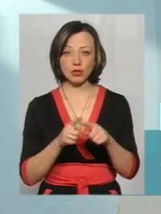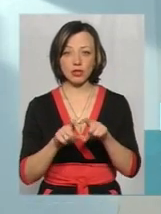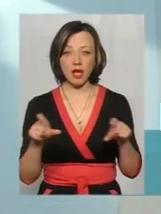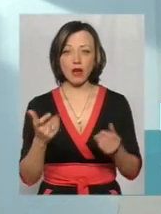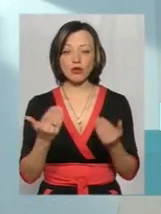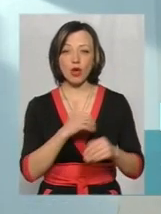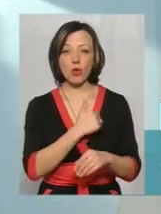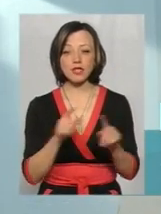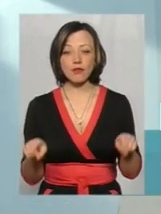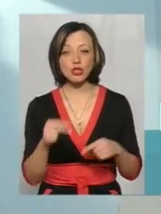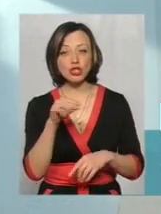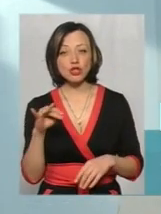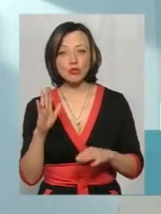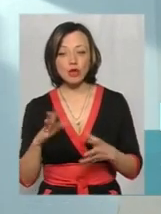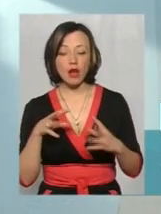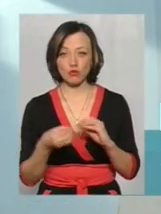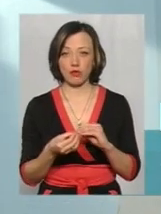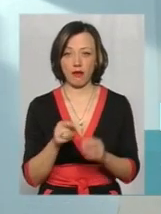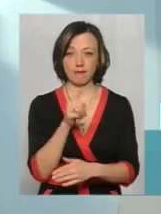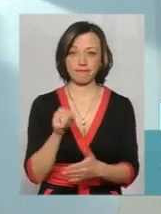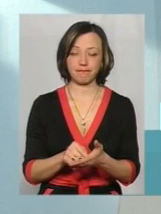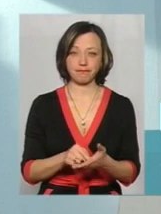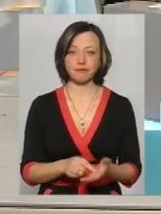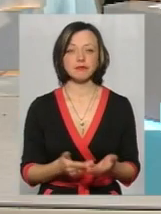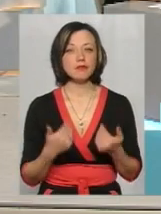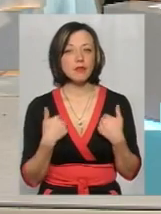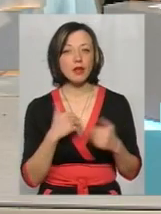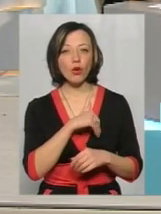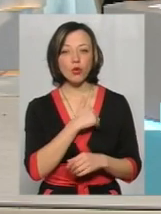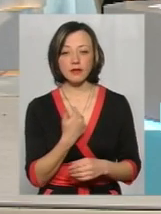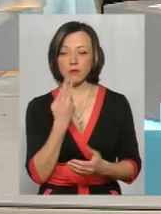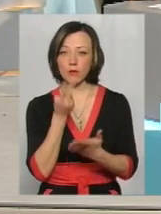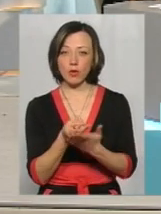засновник. Але чи буде від того результат? Я хотів би навести